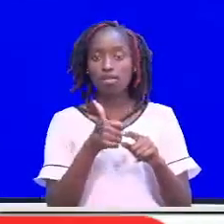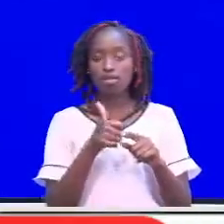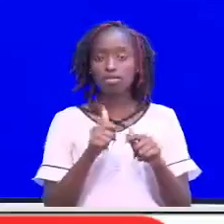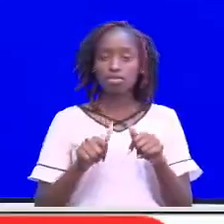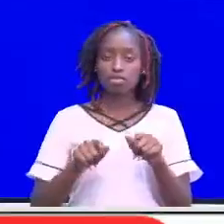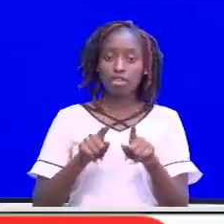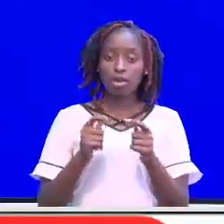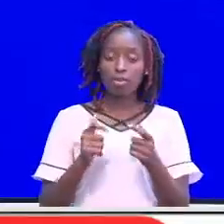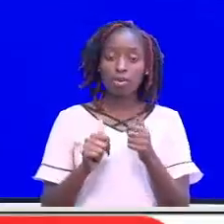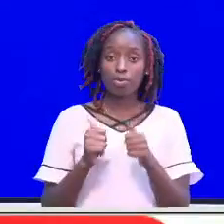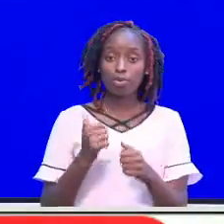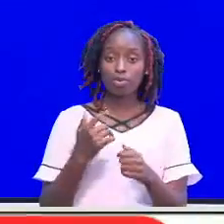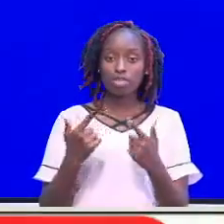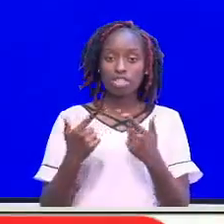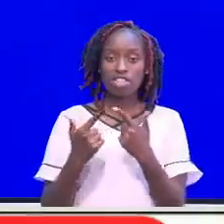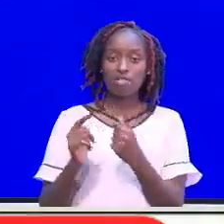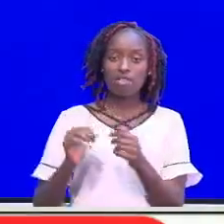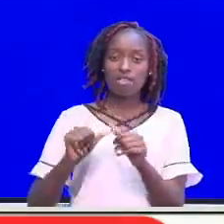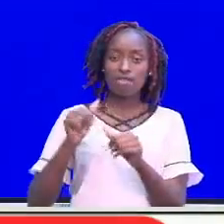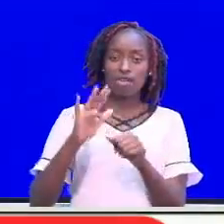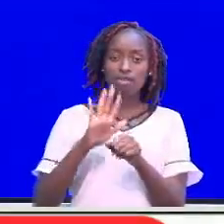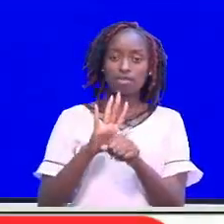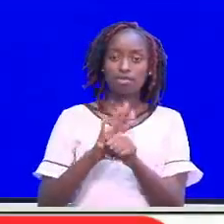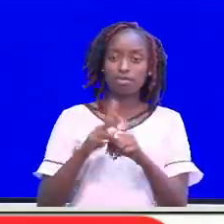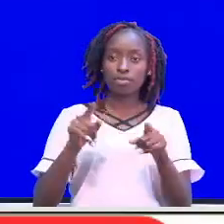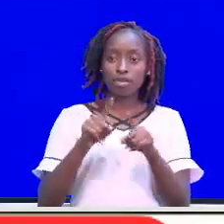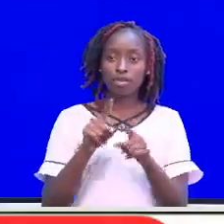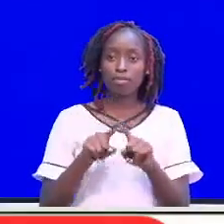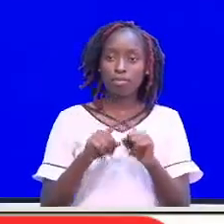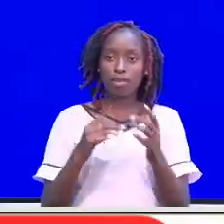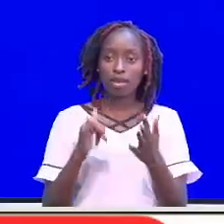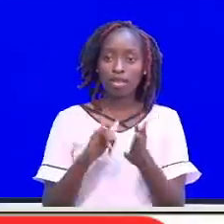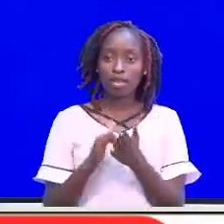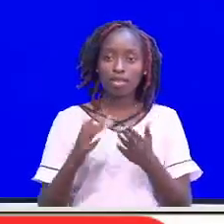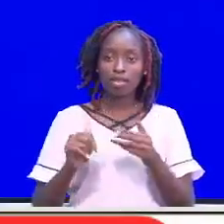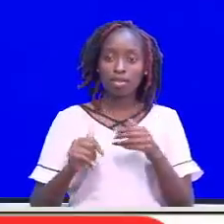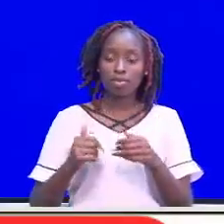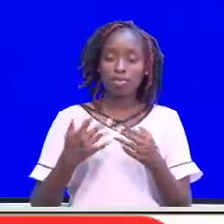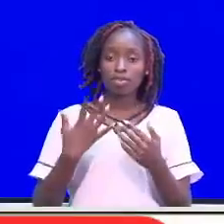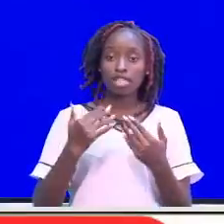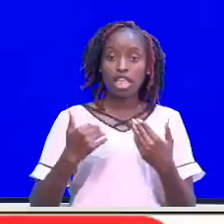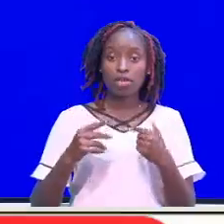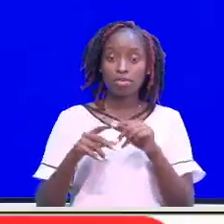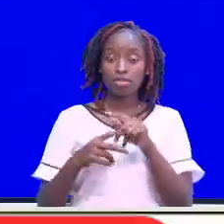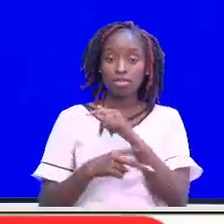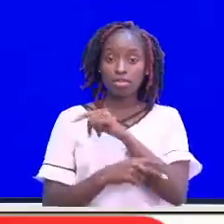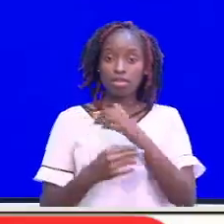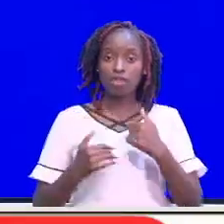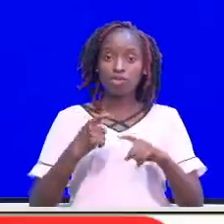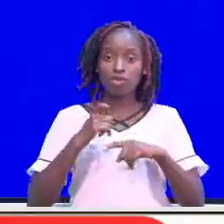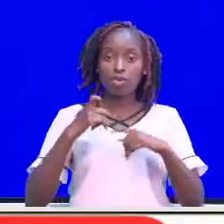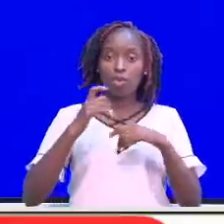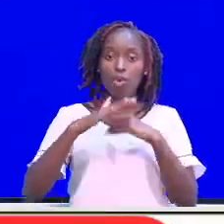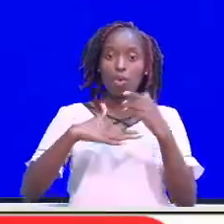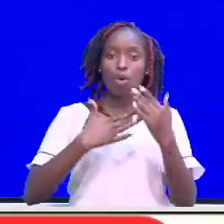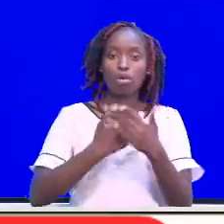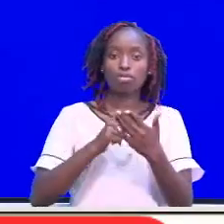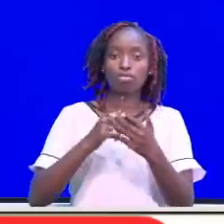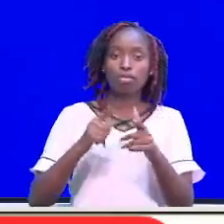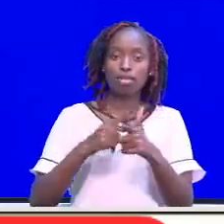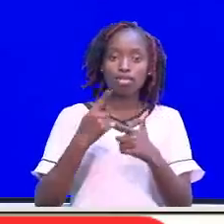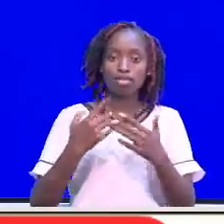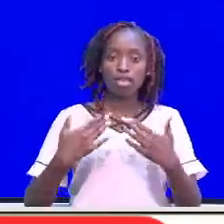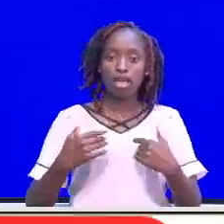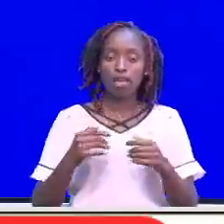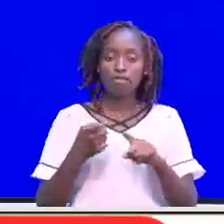yetu. Lakini kama ni ile atakuwa maybe wameibiana kwa njia kabura, sababu iko kuibiana kwa njia, msichana